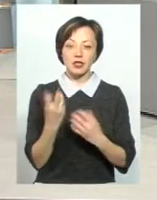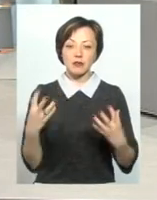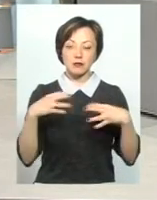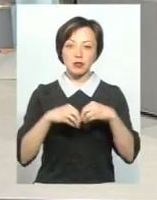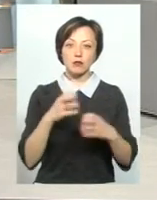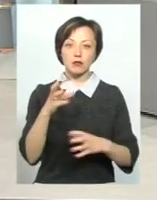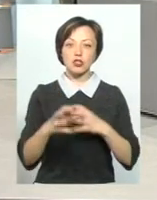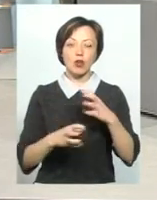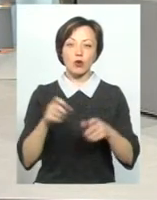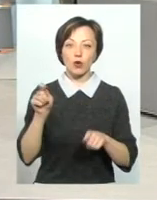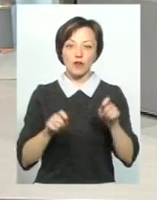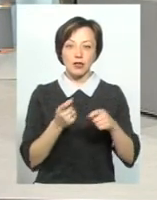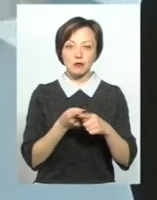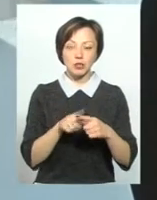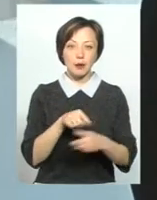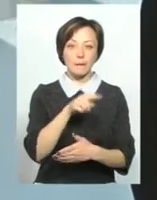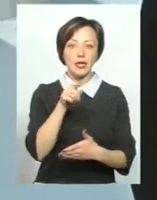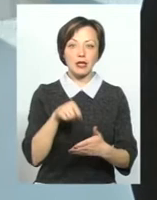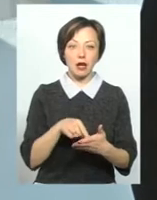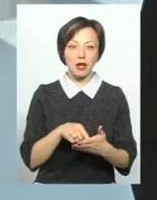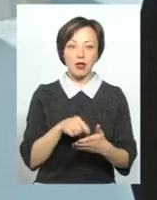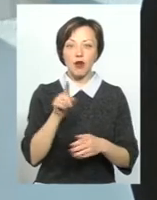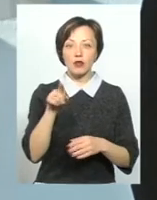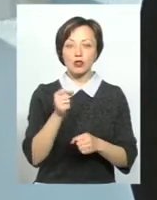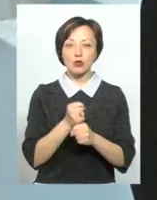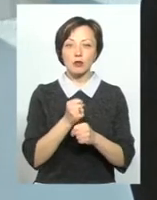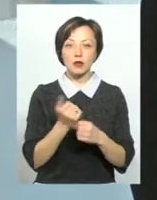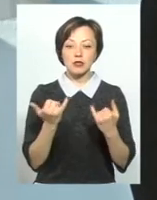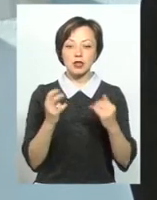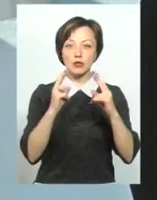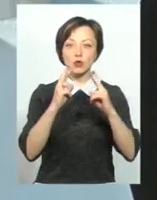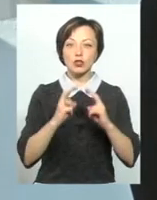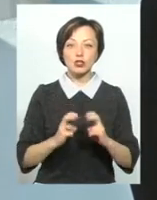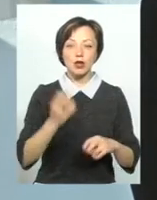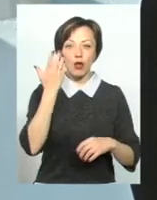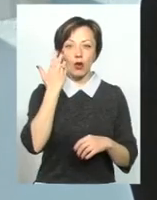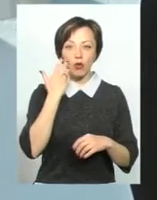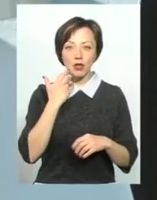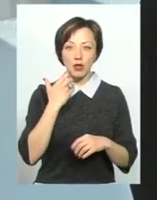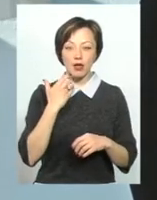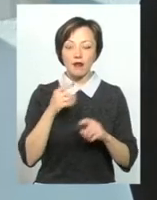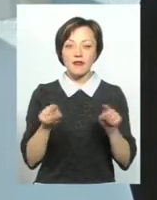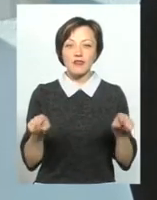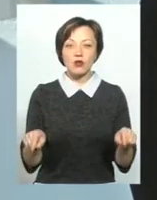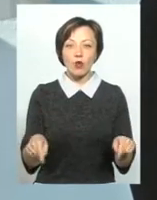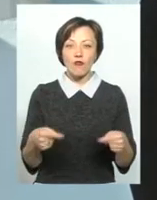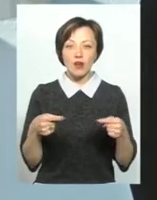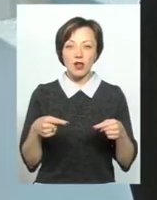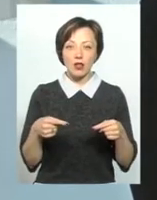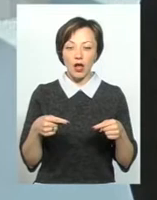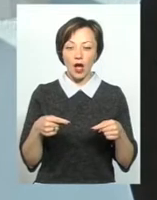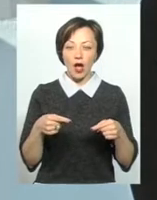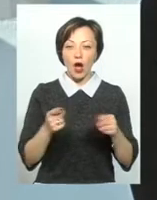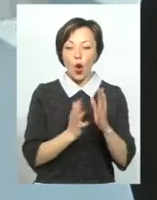міжнародну конференцію по цих питаннях. Вони зробили зараз дослідження, коли відновили родючість